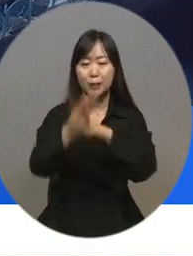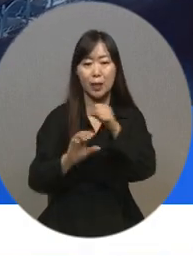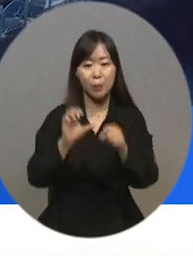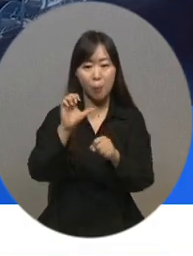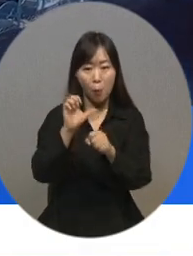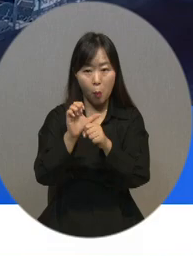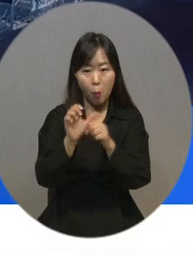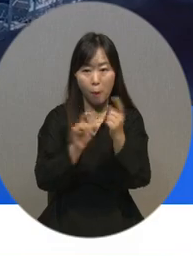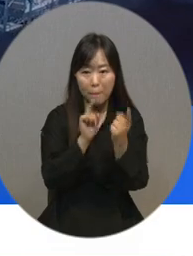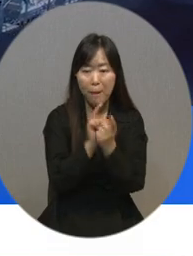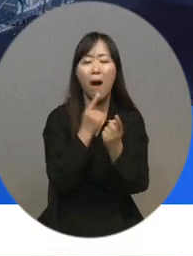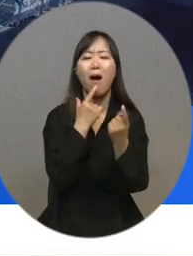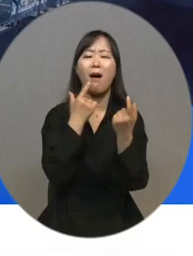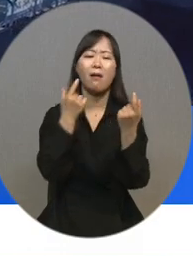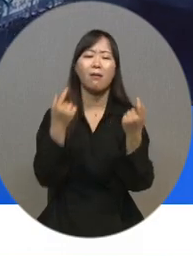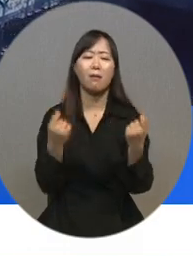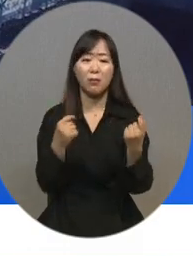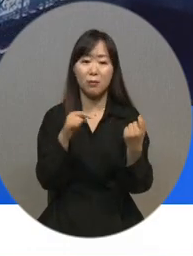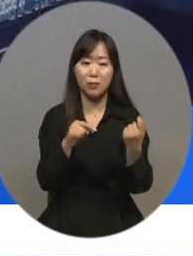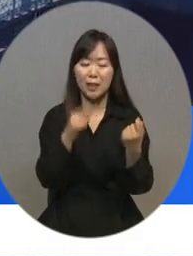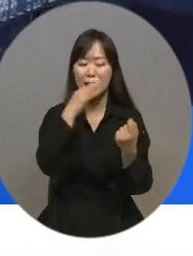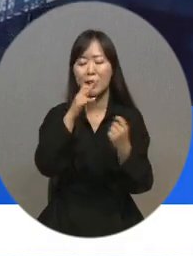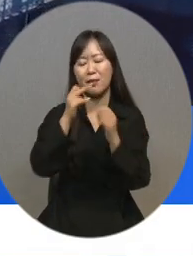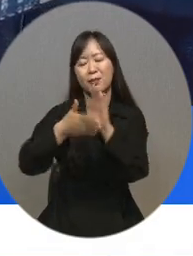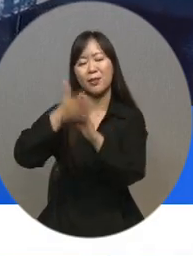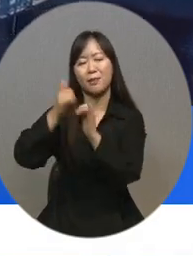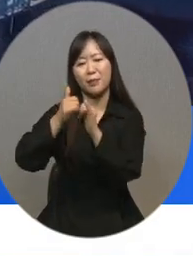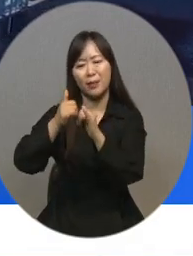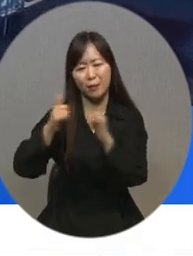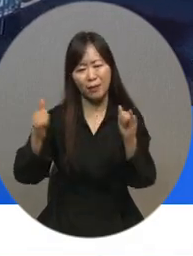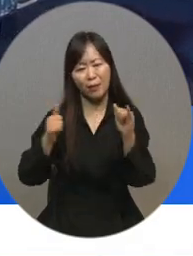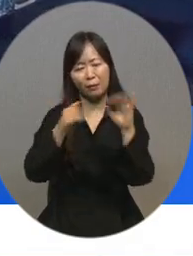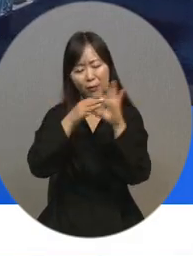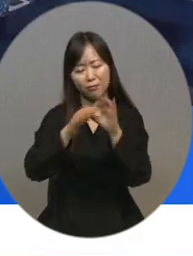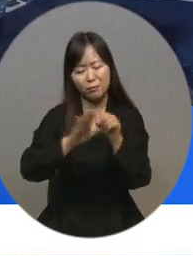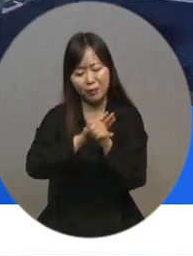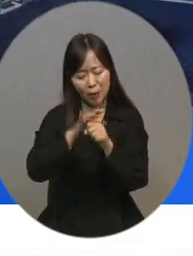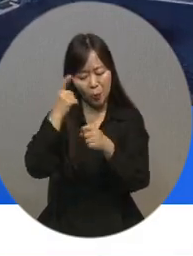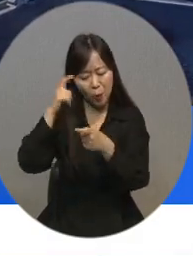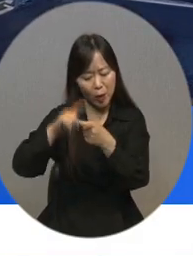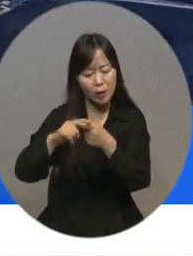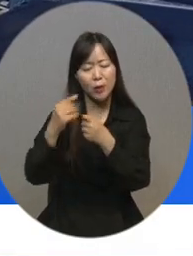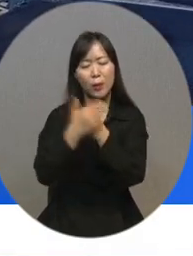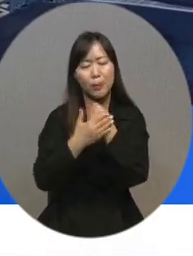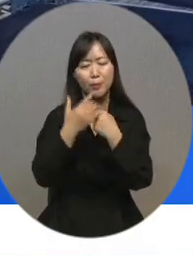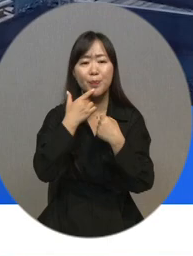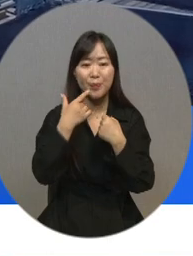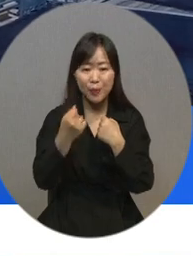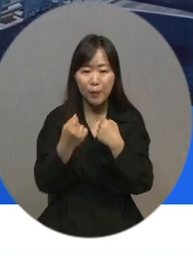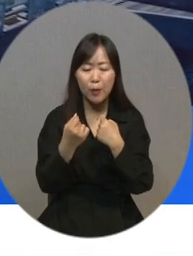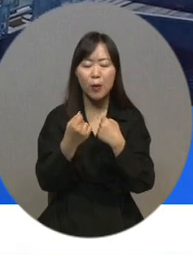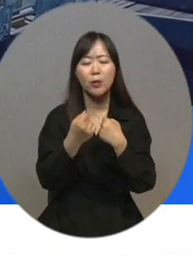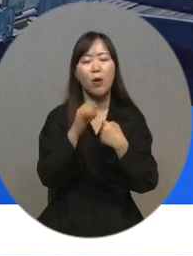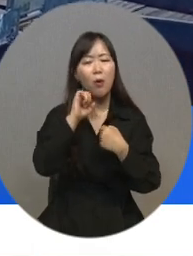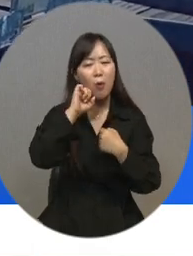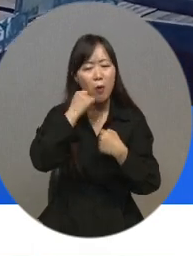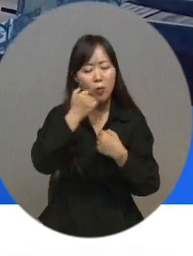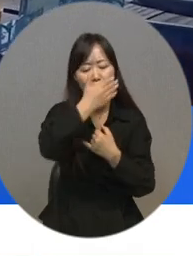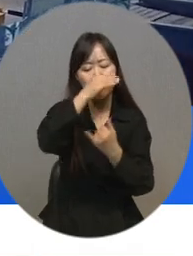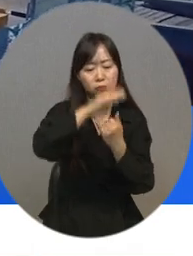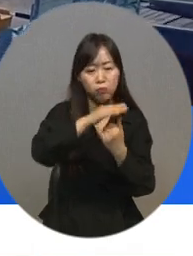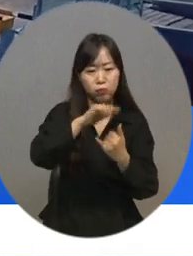창립 45주 년에 이른 것은 익산 시민들의 지속적인 사랑과 관심 덕분이라며 조금이나마